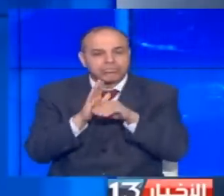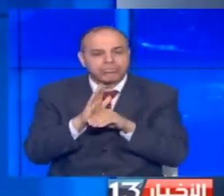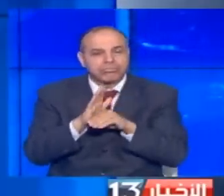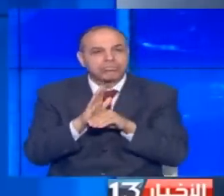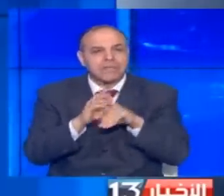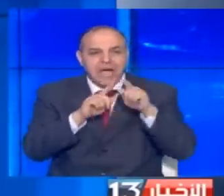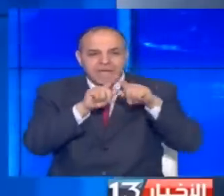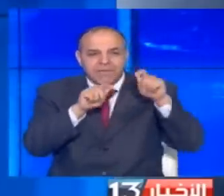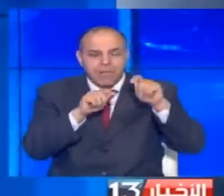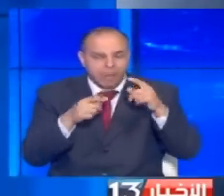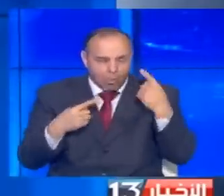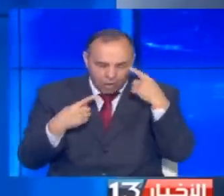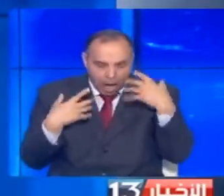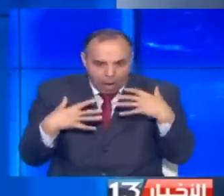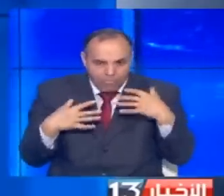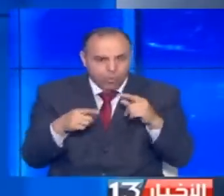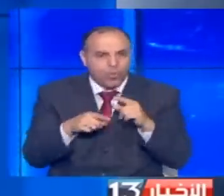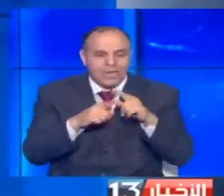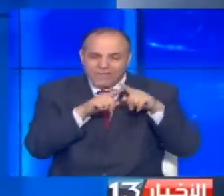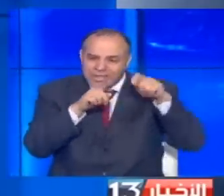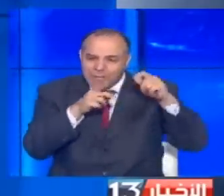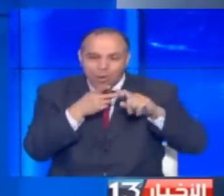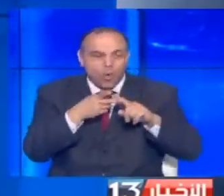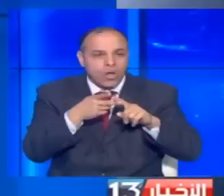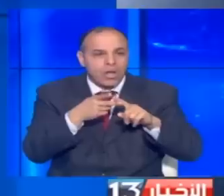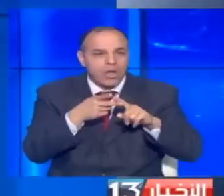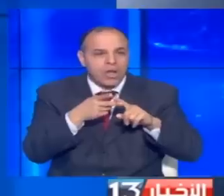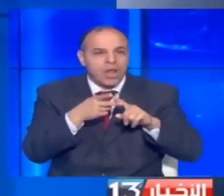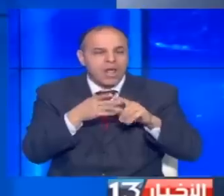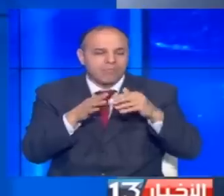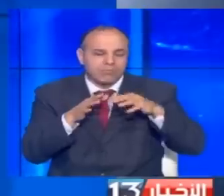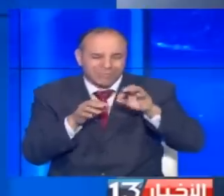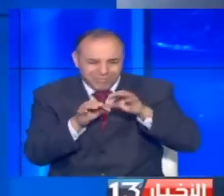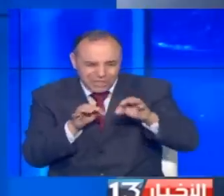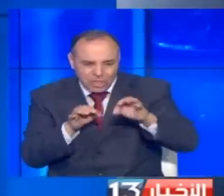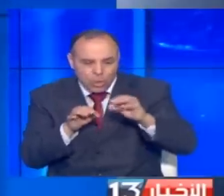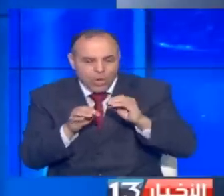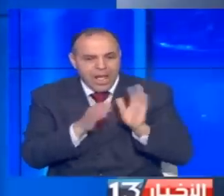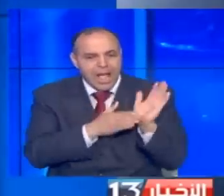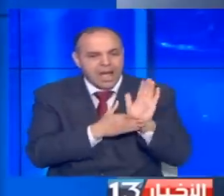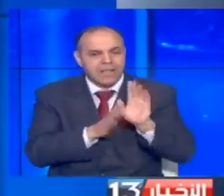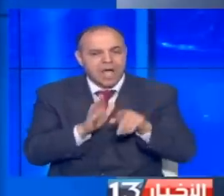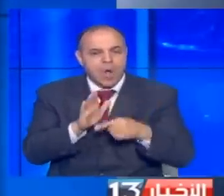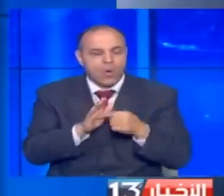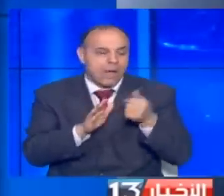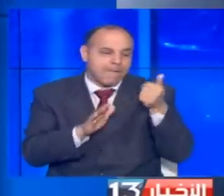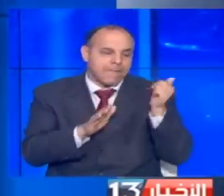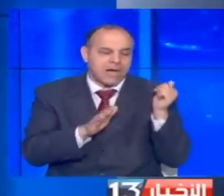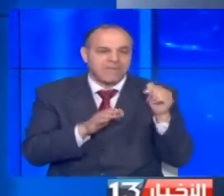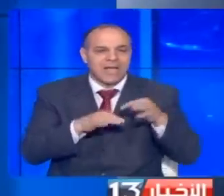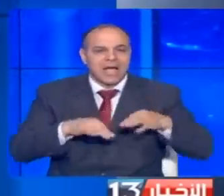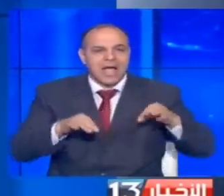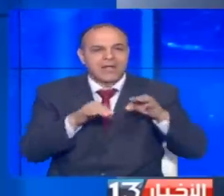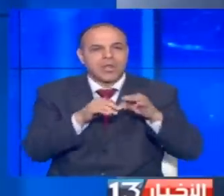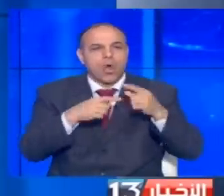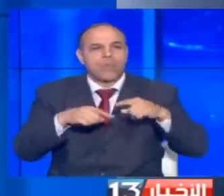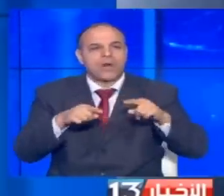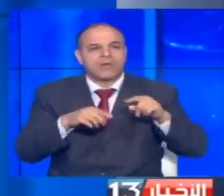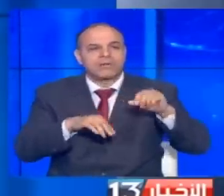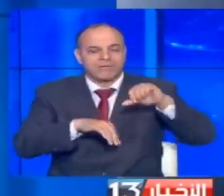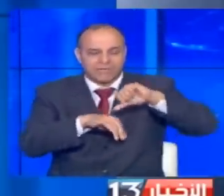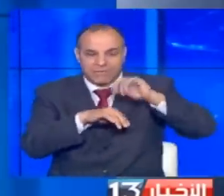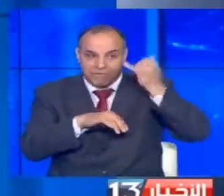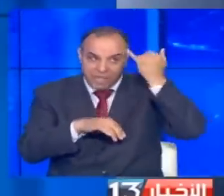افلام الرعب فى عمل سينمائى بعنوان د عشره قدمه في عرض اول مساء امس بقاعه اوبرا بمدينه